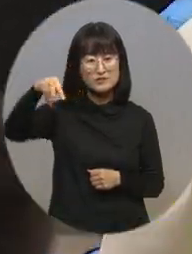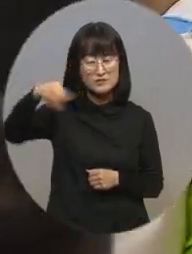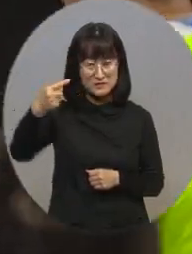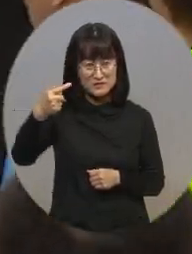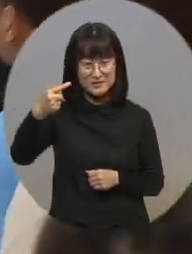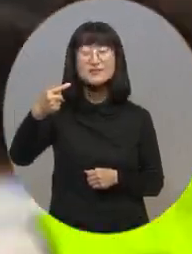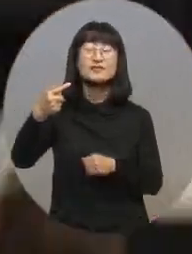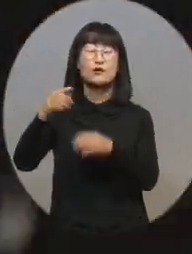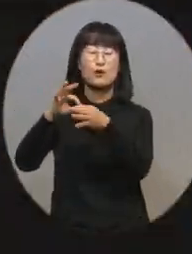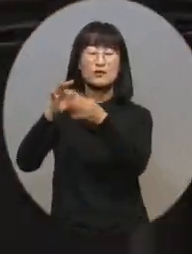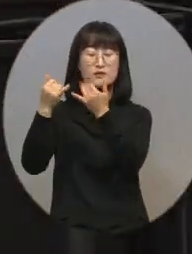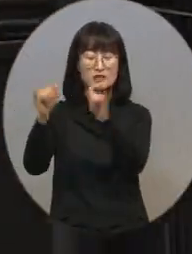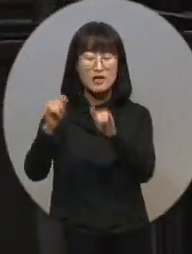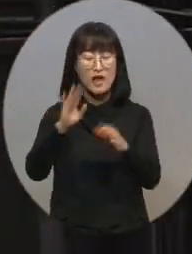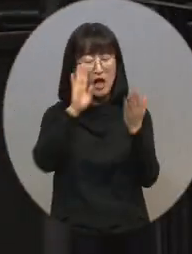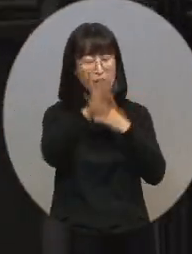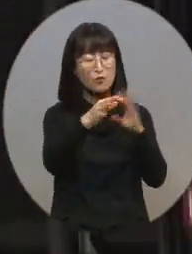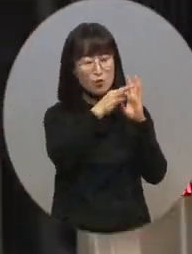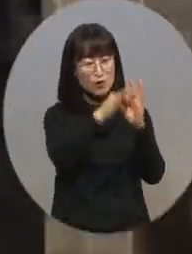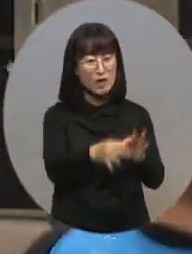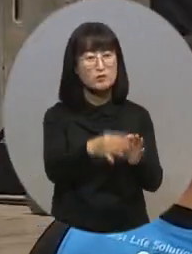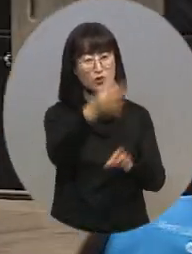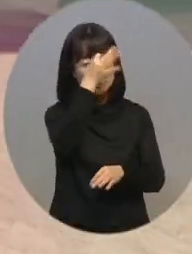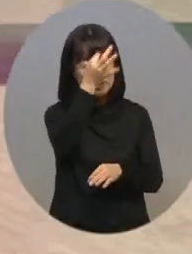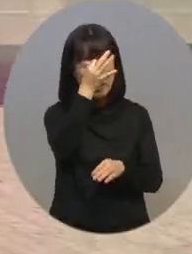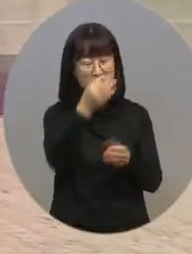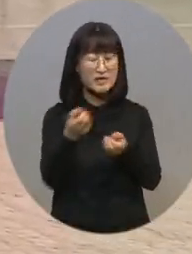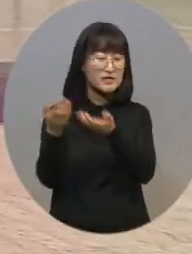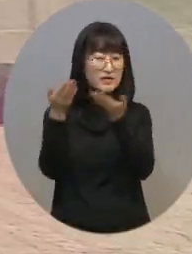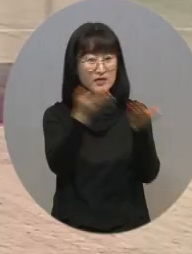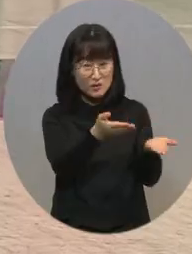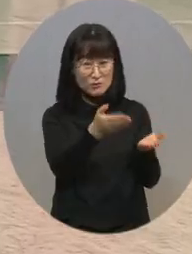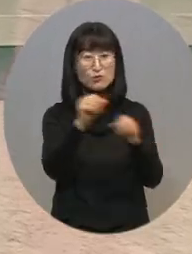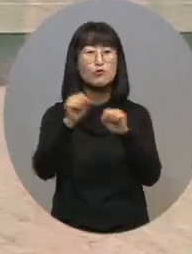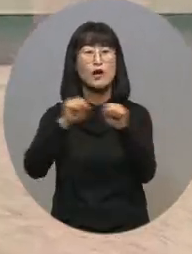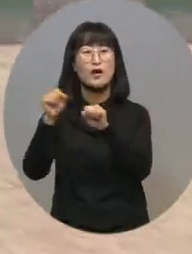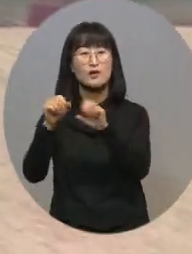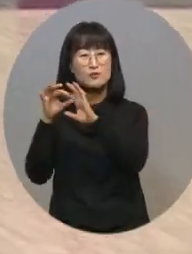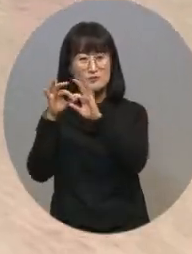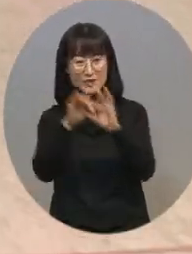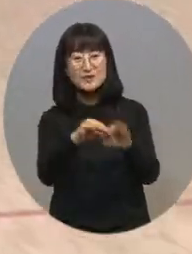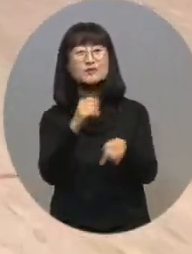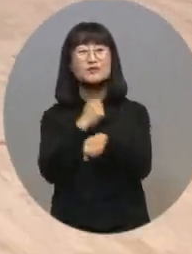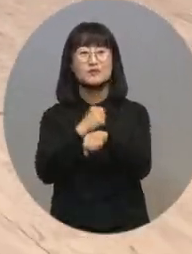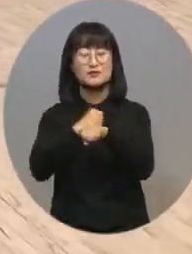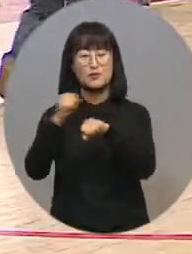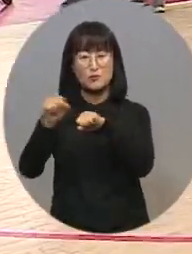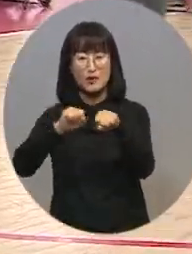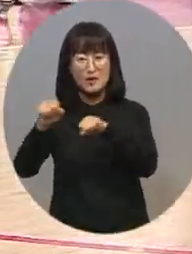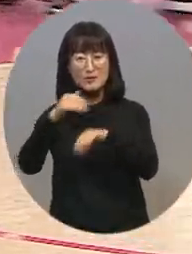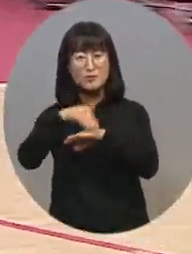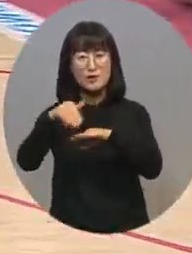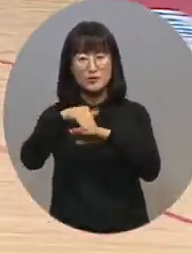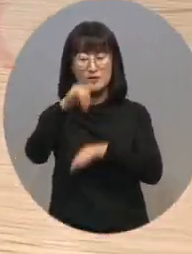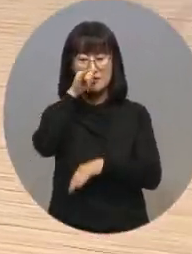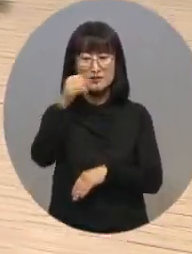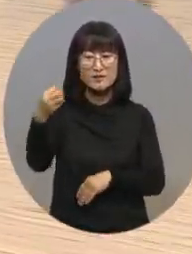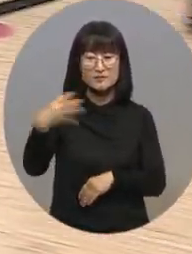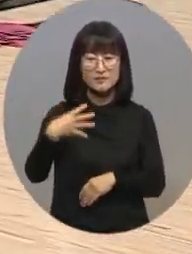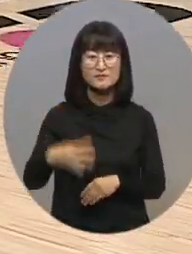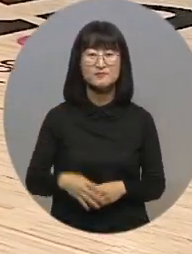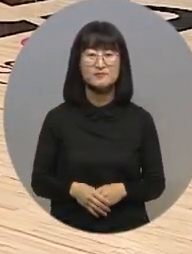다양한 재능기부 활동을 통해 장애인 누구나 체육을 즐길 수 있도록 다양한 활동을 전개해 나갈 계획이라고